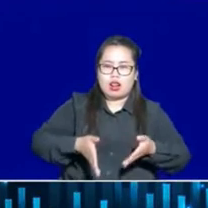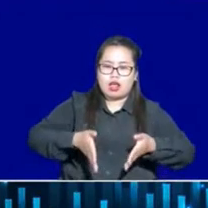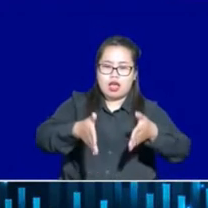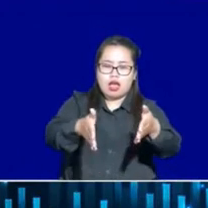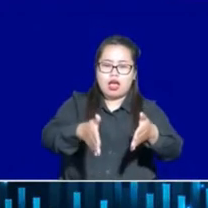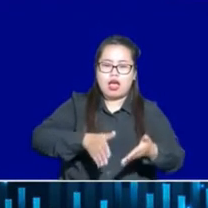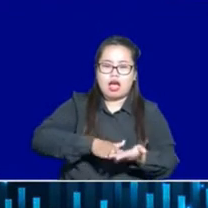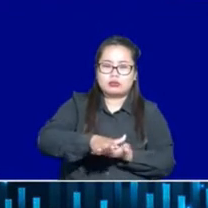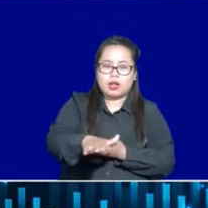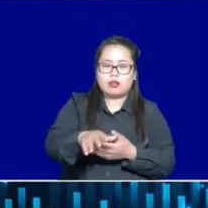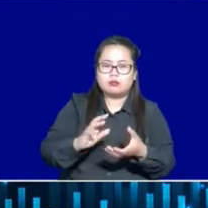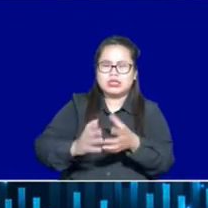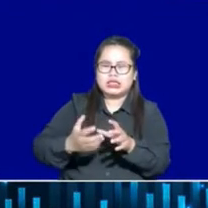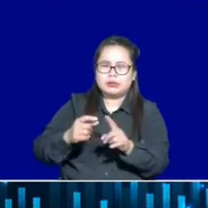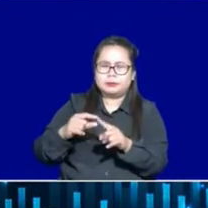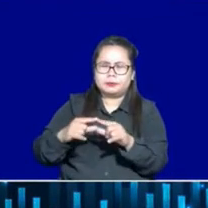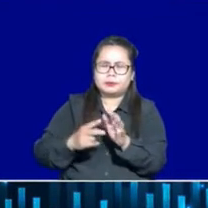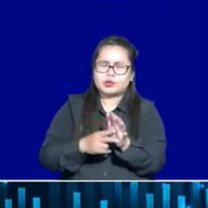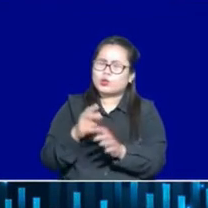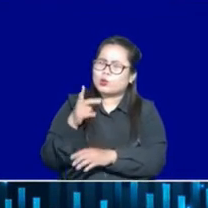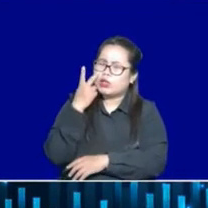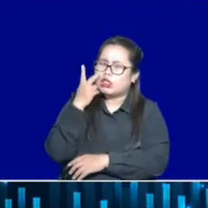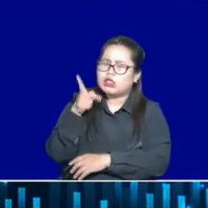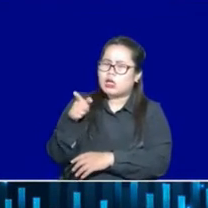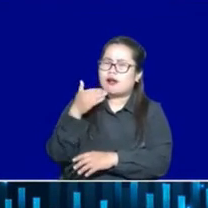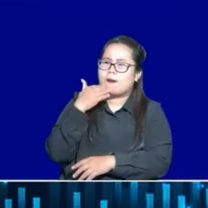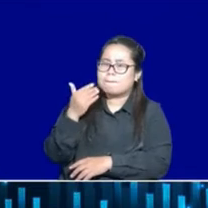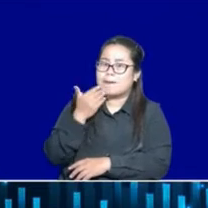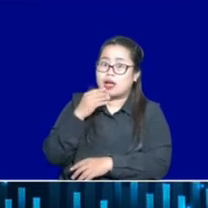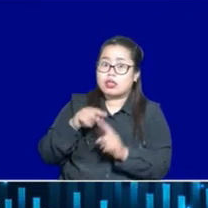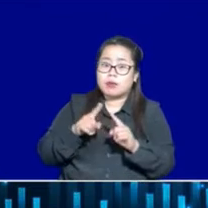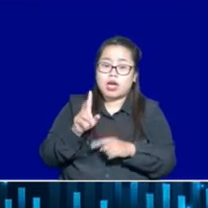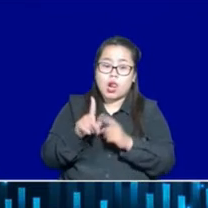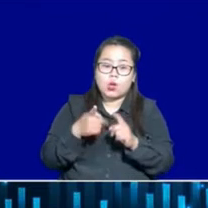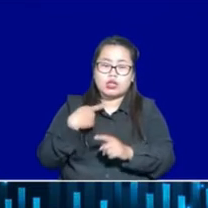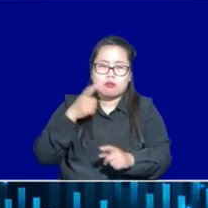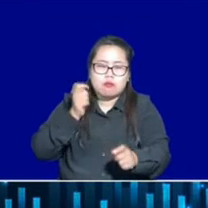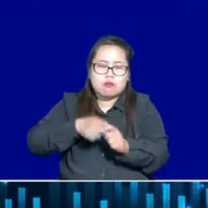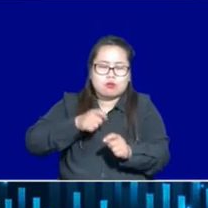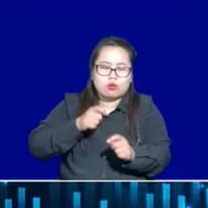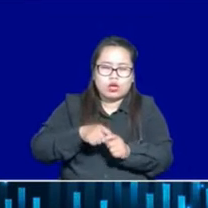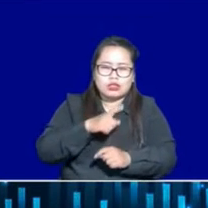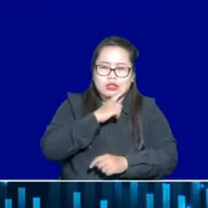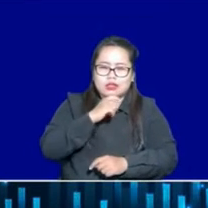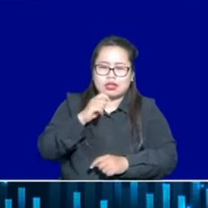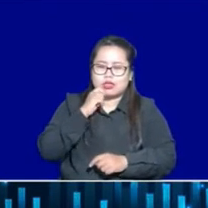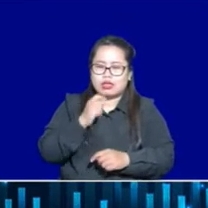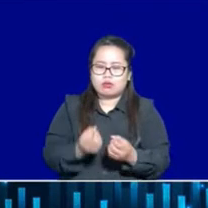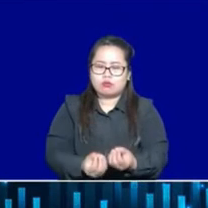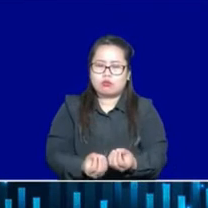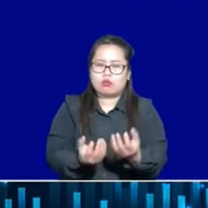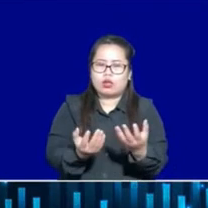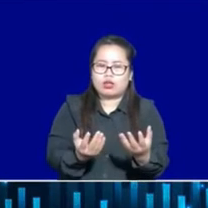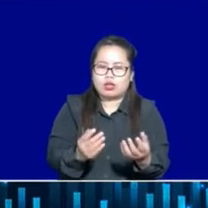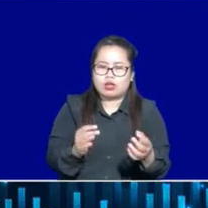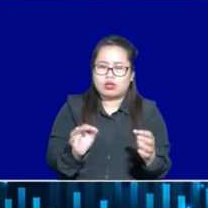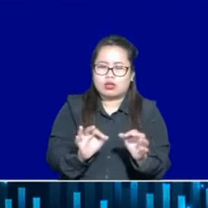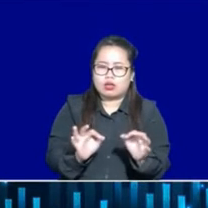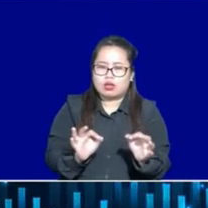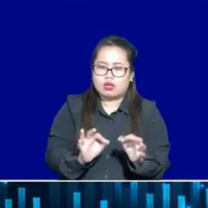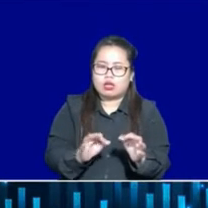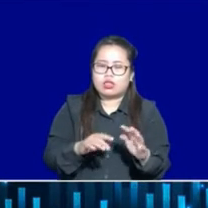Aspal mixing plant itu kelihatannya gampang waktu kita lihat itu. Tapi begitu kita bikin pertama keluarnya kayak bubur.